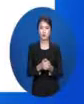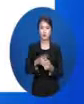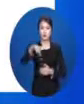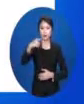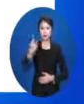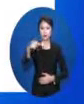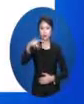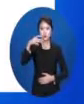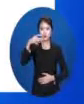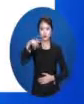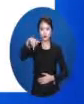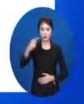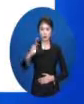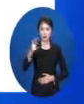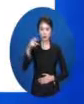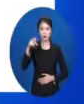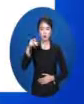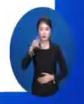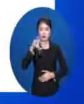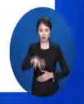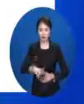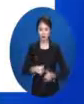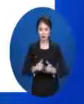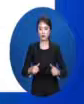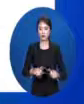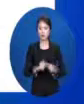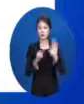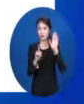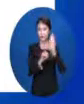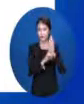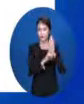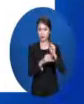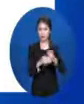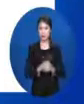주식회사 코스트코 코리아에서 매장 정리원을 모집합니다.